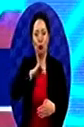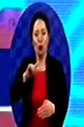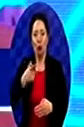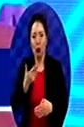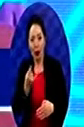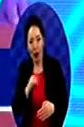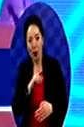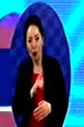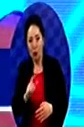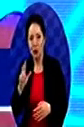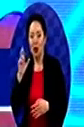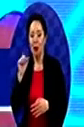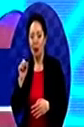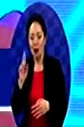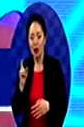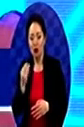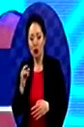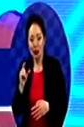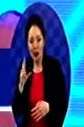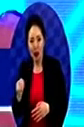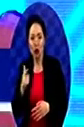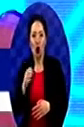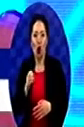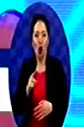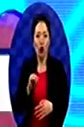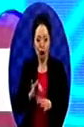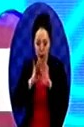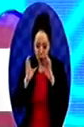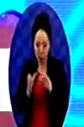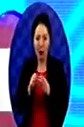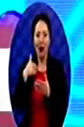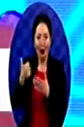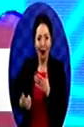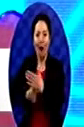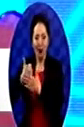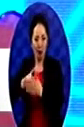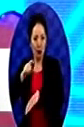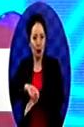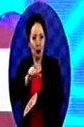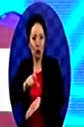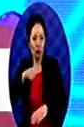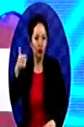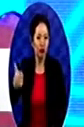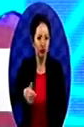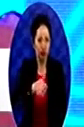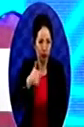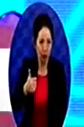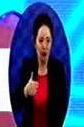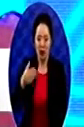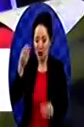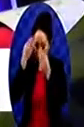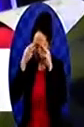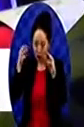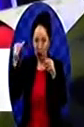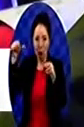баяжуулагчид, маркшедрууд, геологууд хангалттай байгаа. Шин тухайн өгчөрнө гэж байдгүй